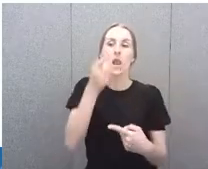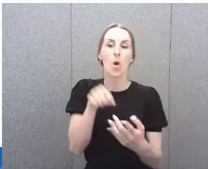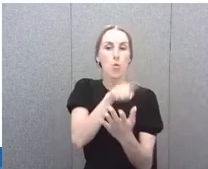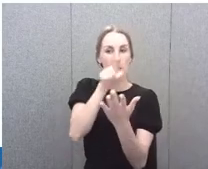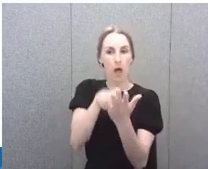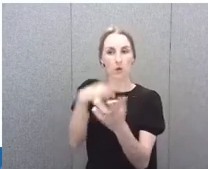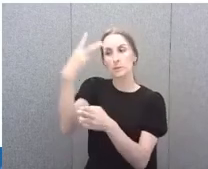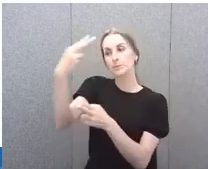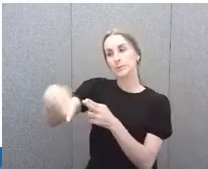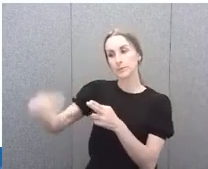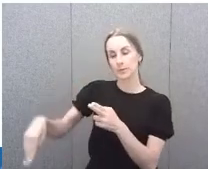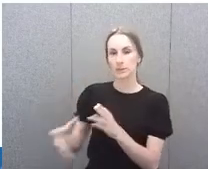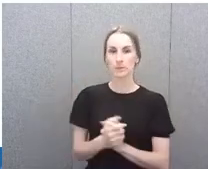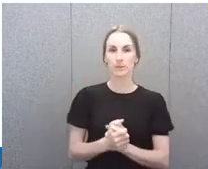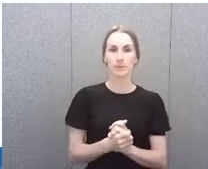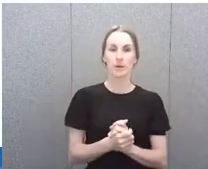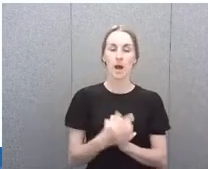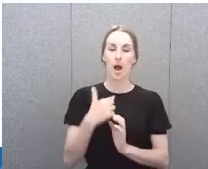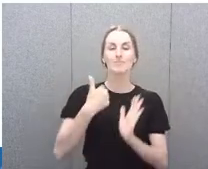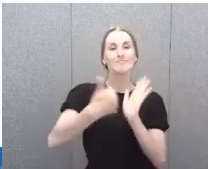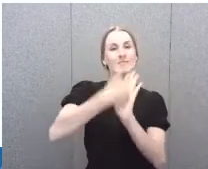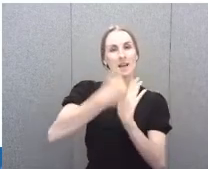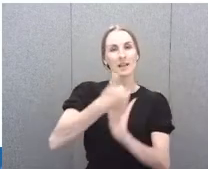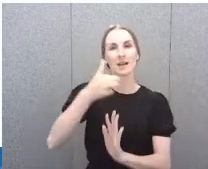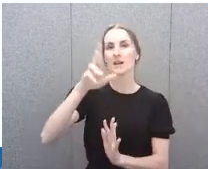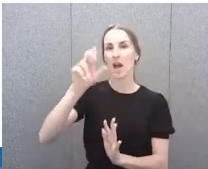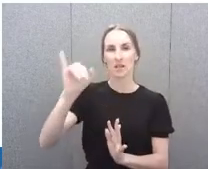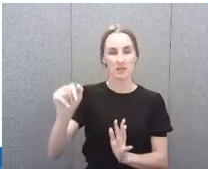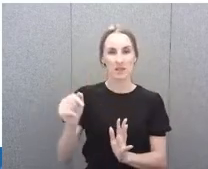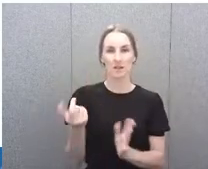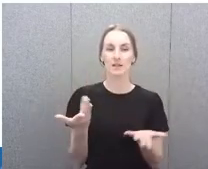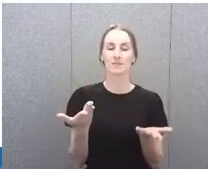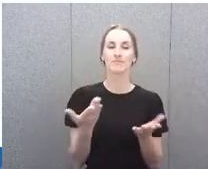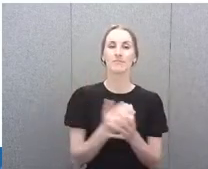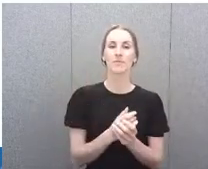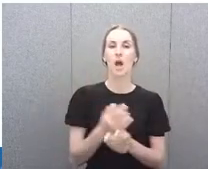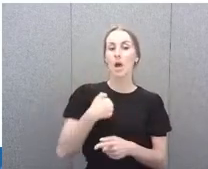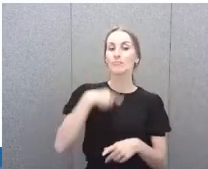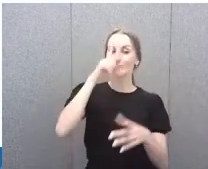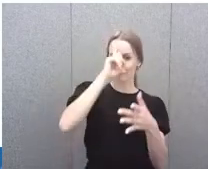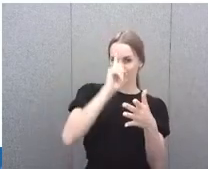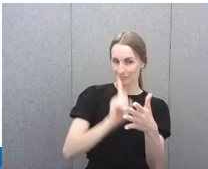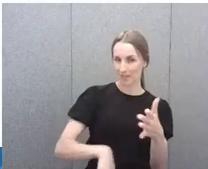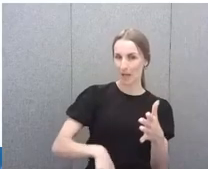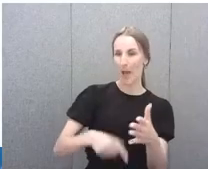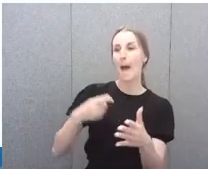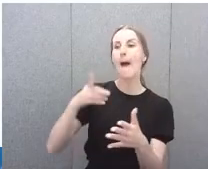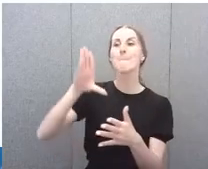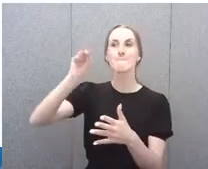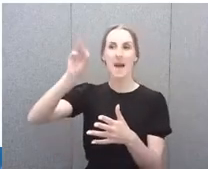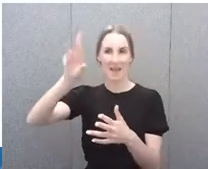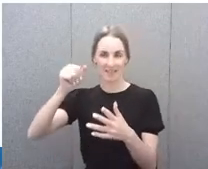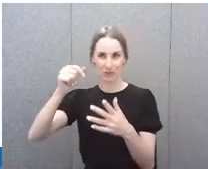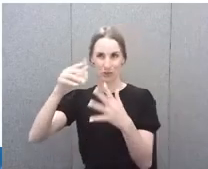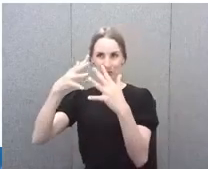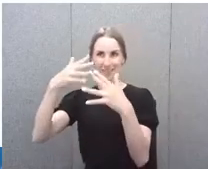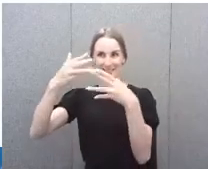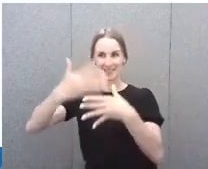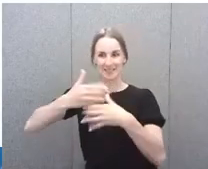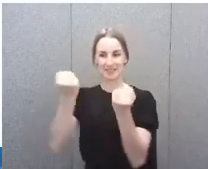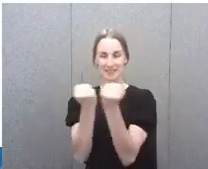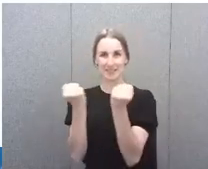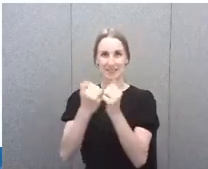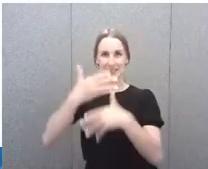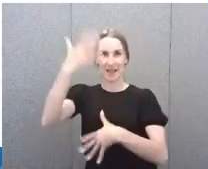решений всегда. До тогда, когда эти вопросы не будут решены. Так что раса и раса, вот эта